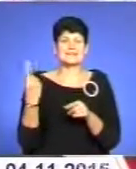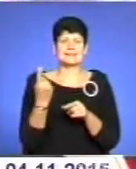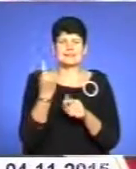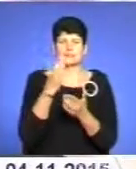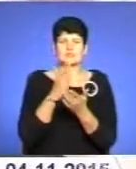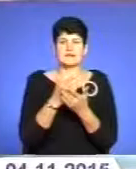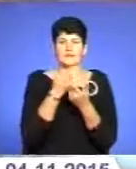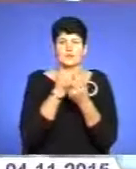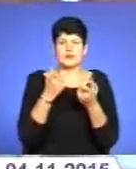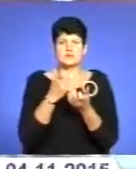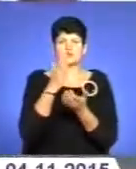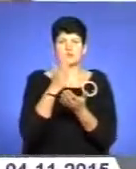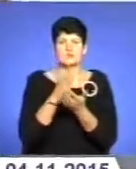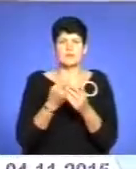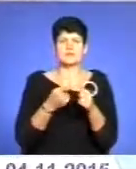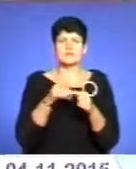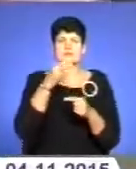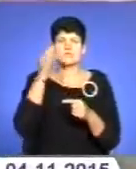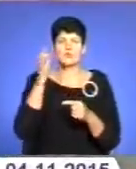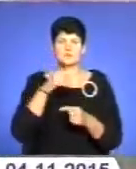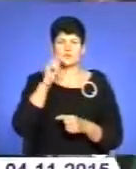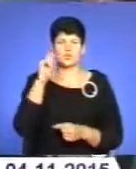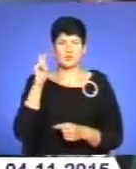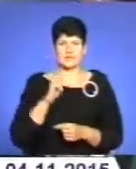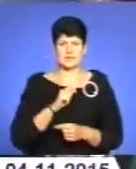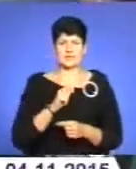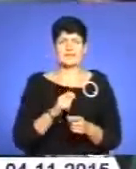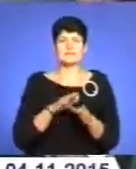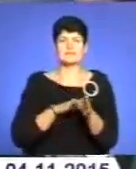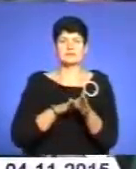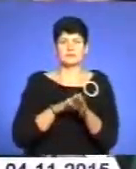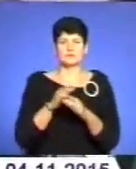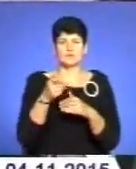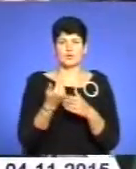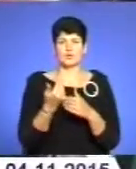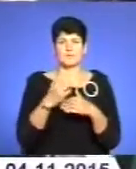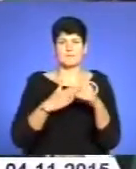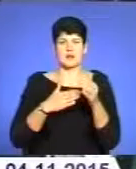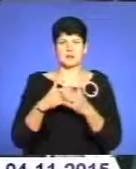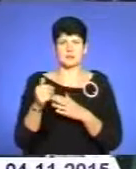інформації, що володіє таким досвідом в Україні і реалізовує його на практиці.